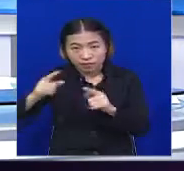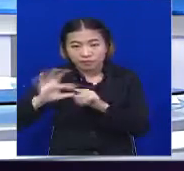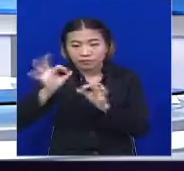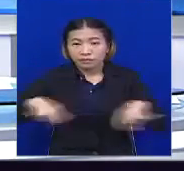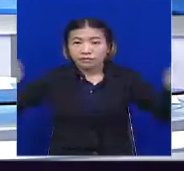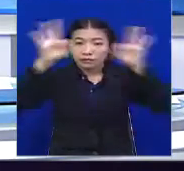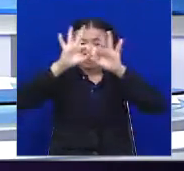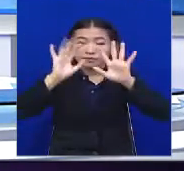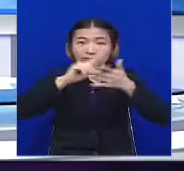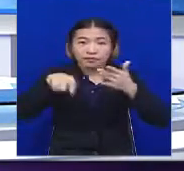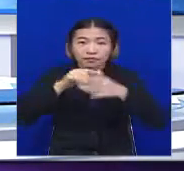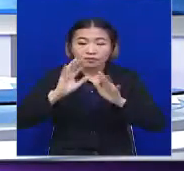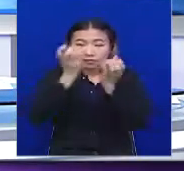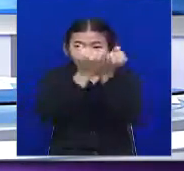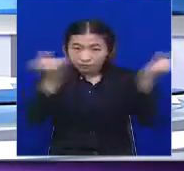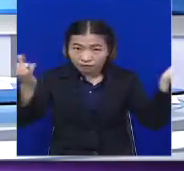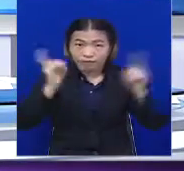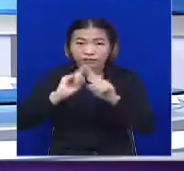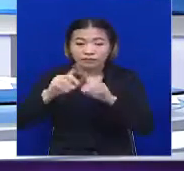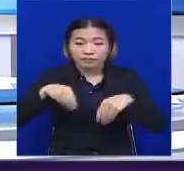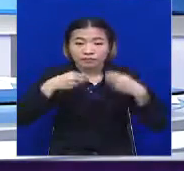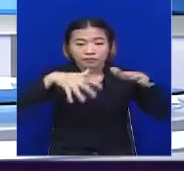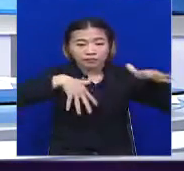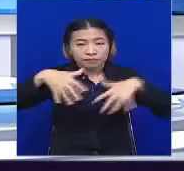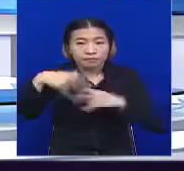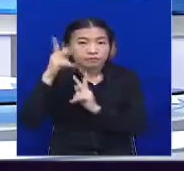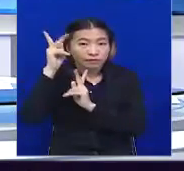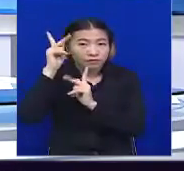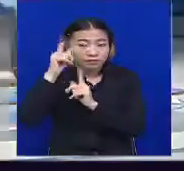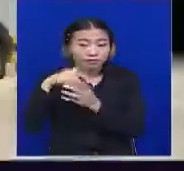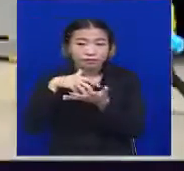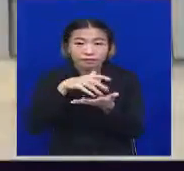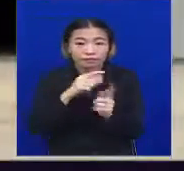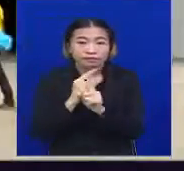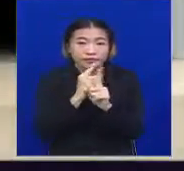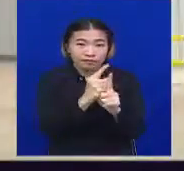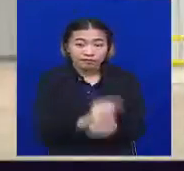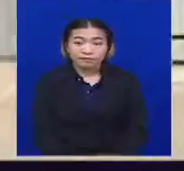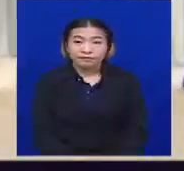ของร่างรัฐธรรมนูญให้แก่ประชาชนติดตามทั้งหมดจากรายงานครับ